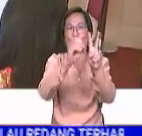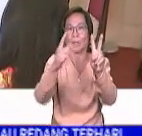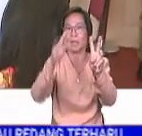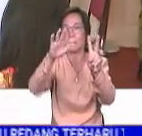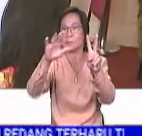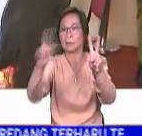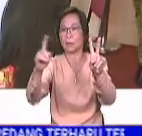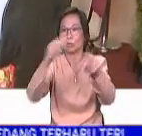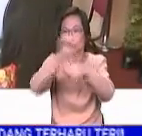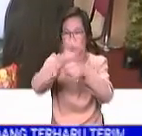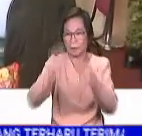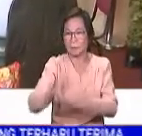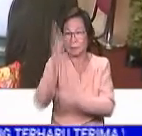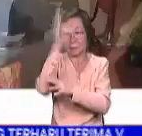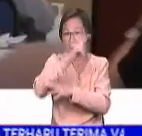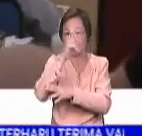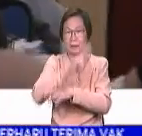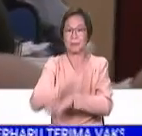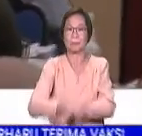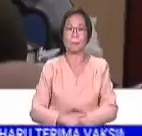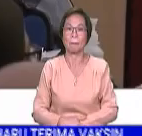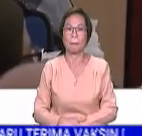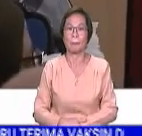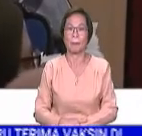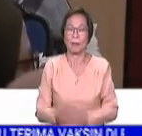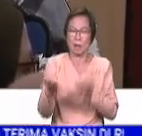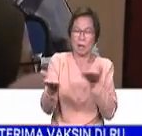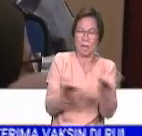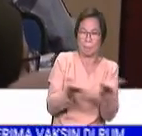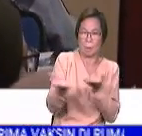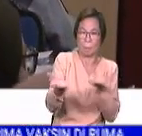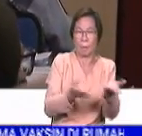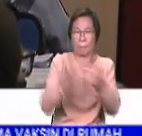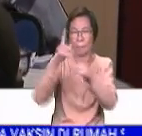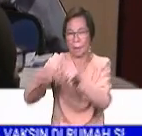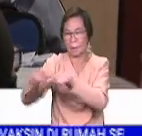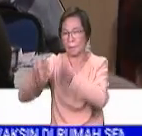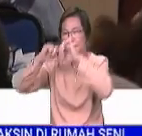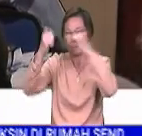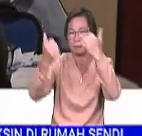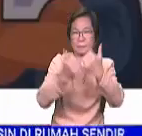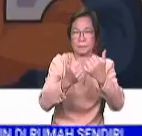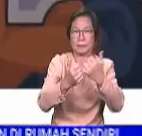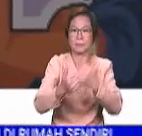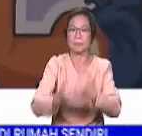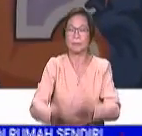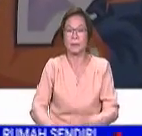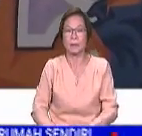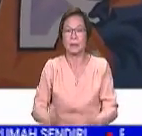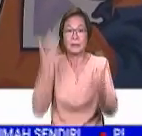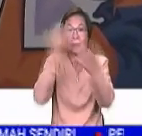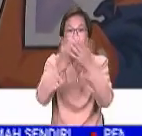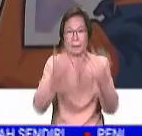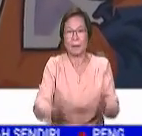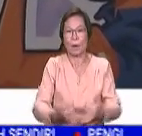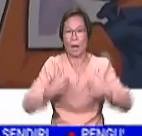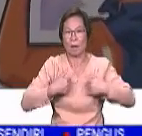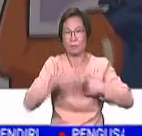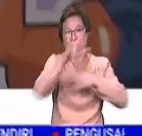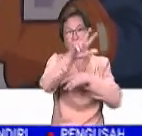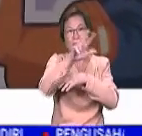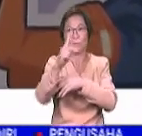20051 penjawat awam kerajaan negeri yang berhikmat dalam pelbagai agency setakat ini hanya